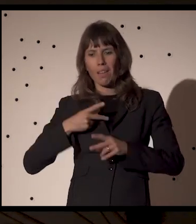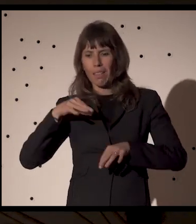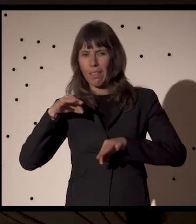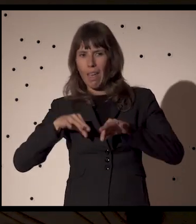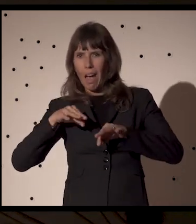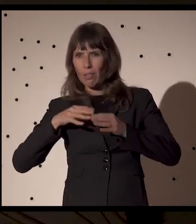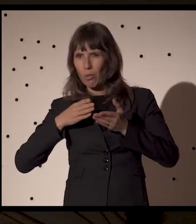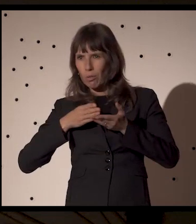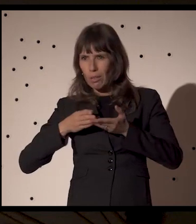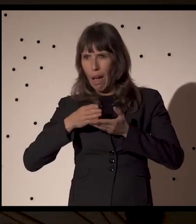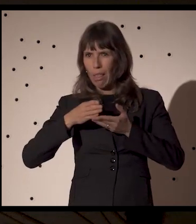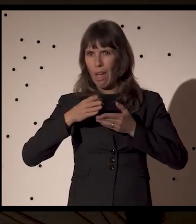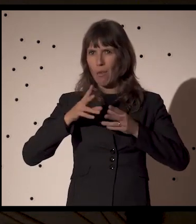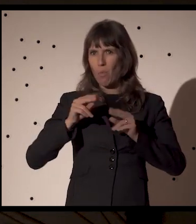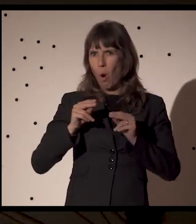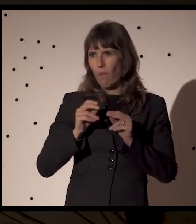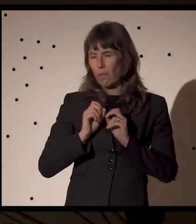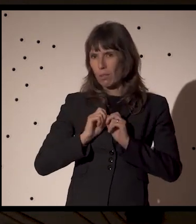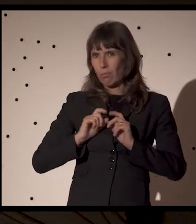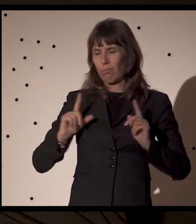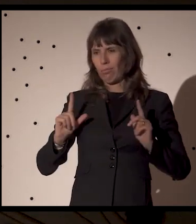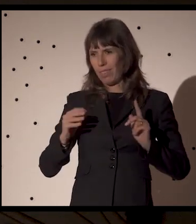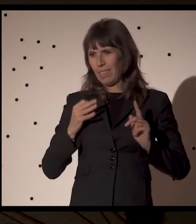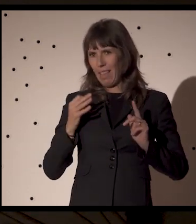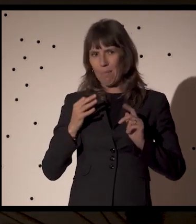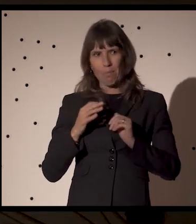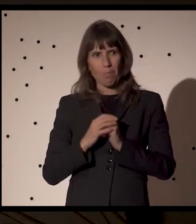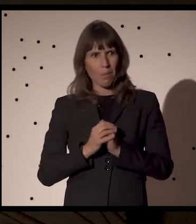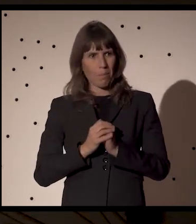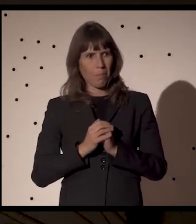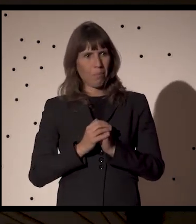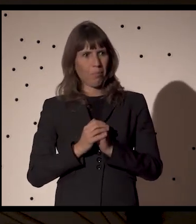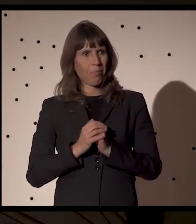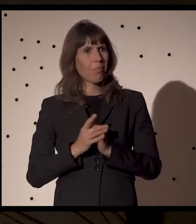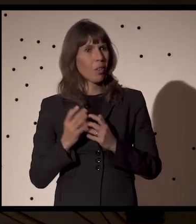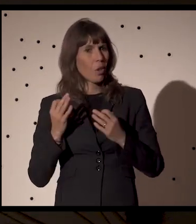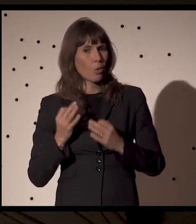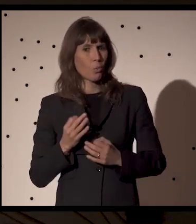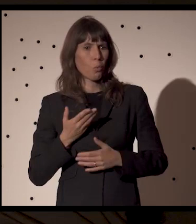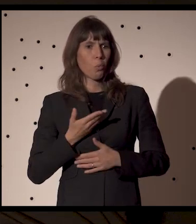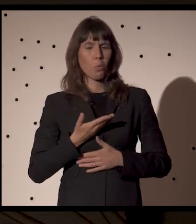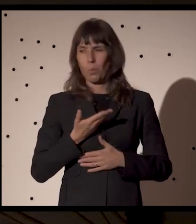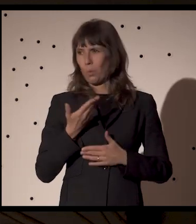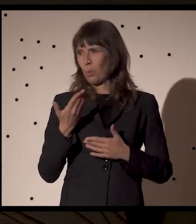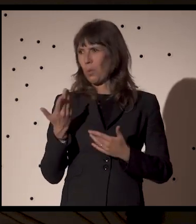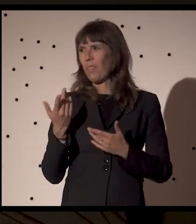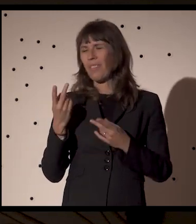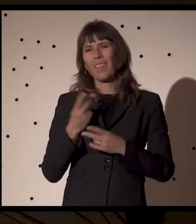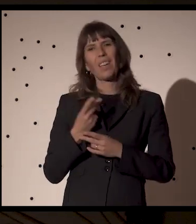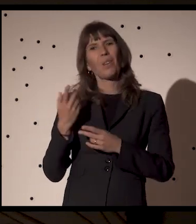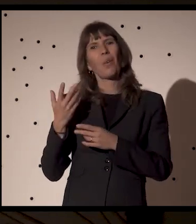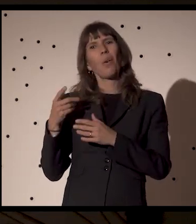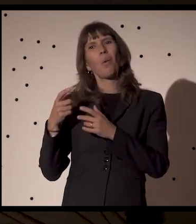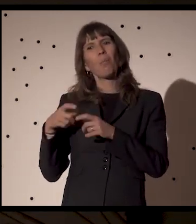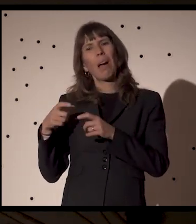sorprendente vorrei visto che il giustamente Il direttore ha ricordato la parte circo Fondazione Banca del Monte